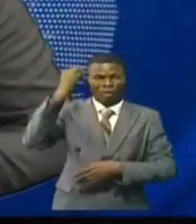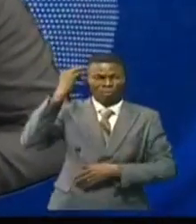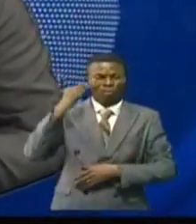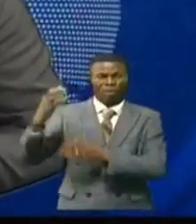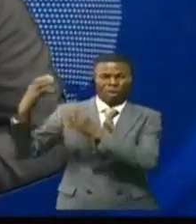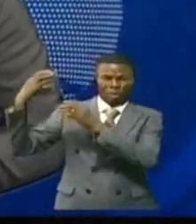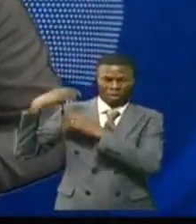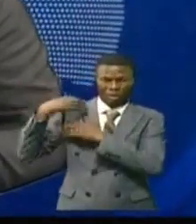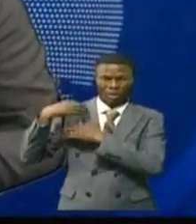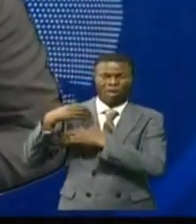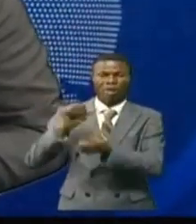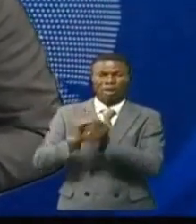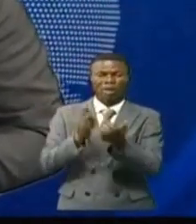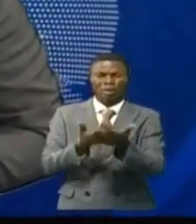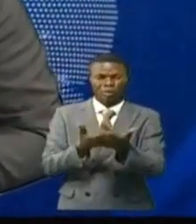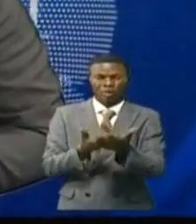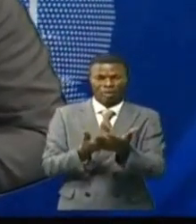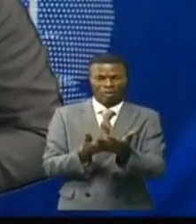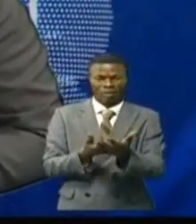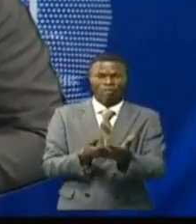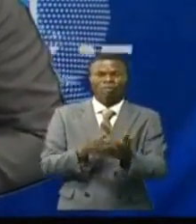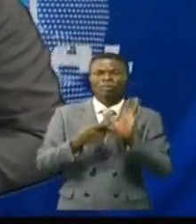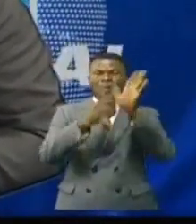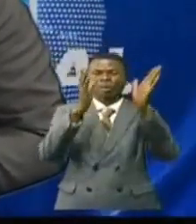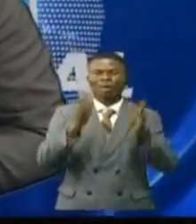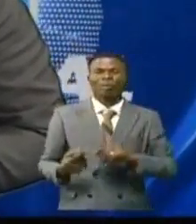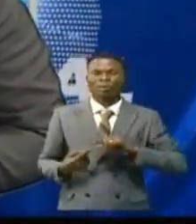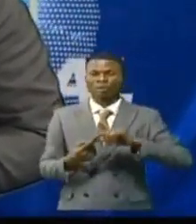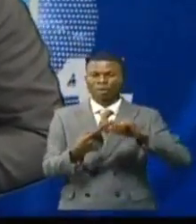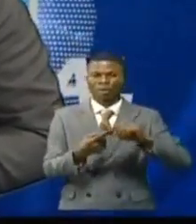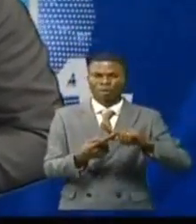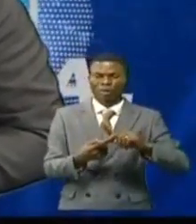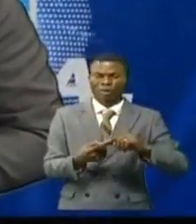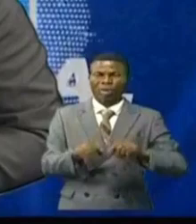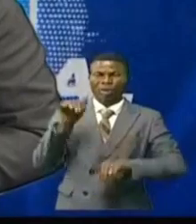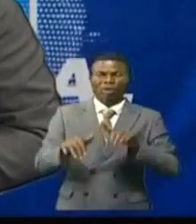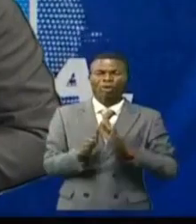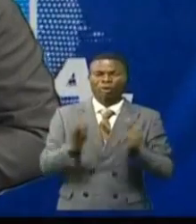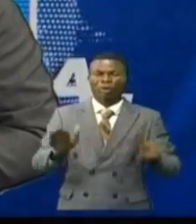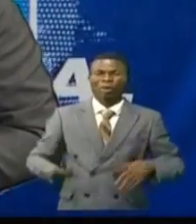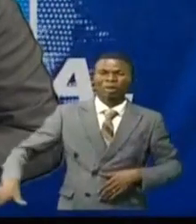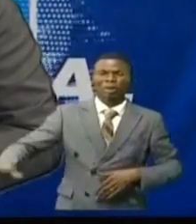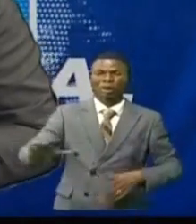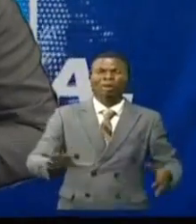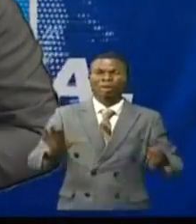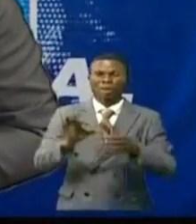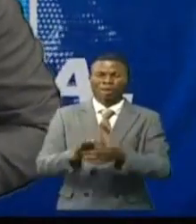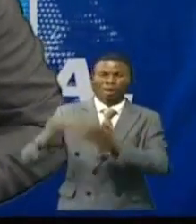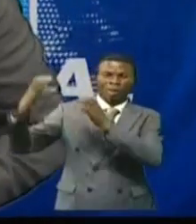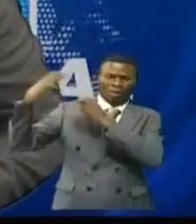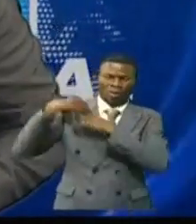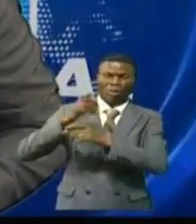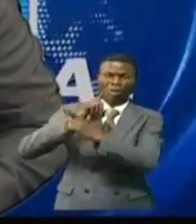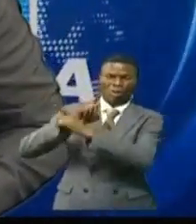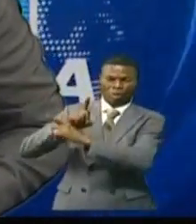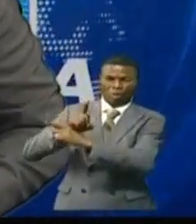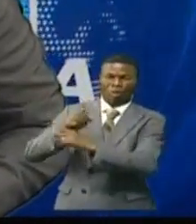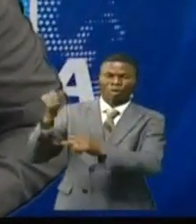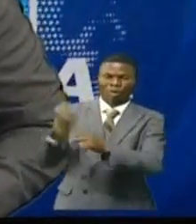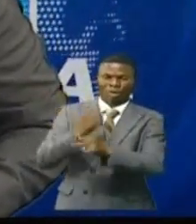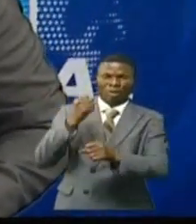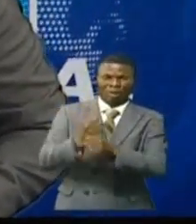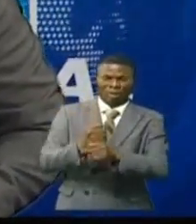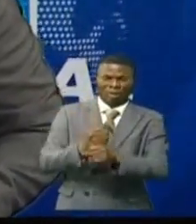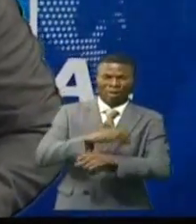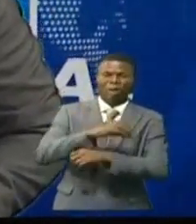charge du secteur Gilbert Kabanda et le représentant spécial du secrétaire général des Nations Unies en charge de la protection des opérations